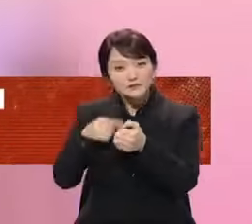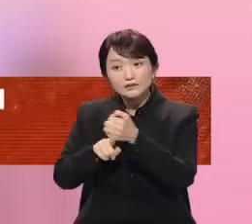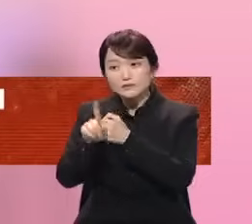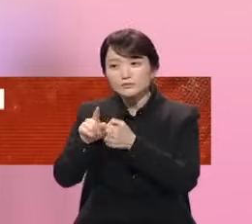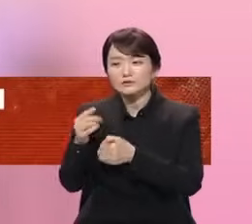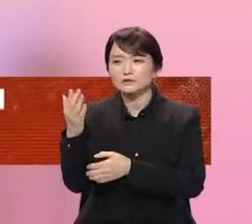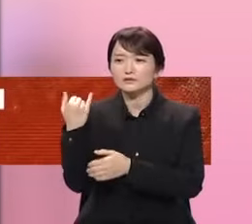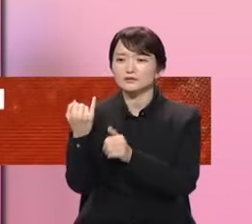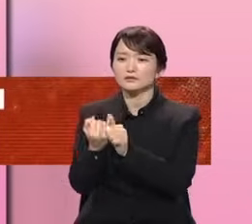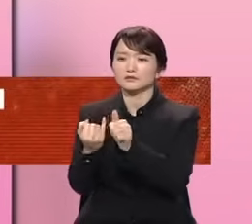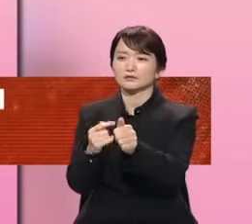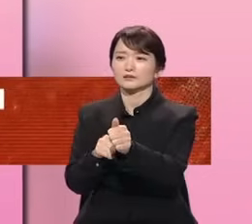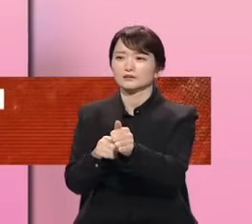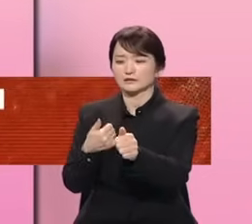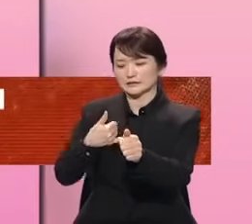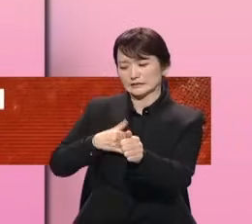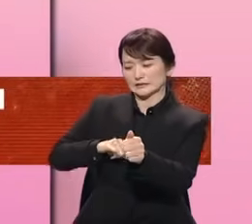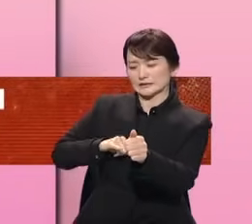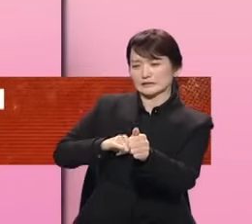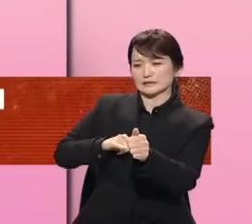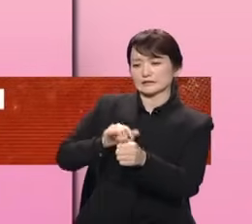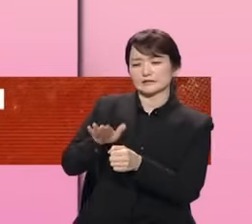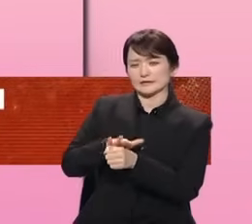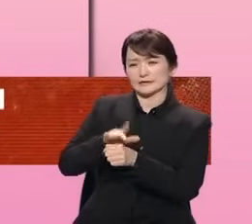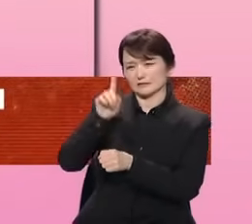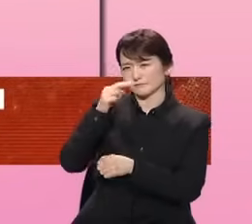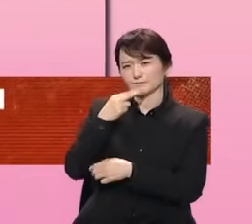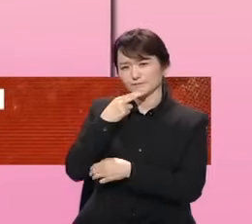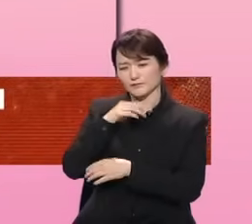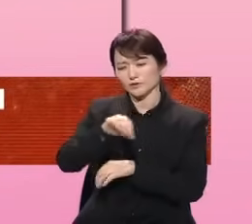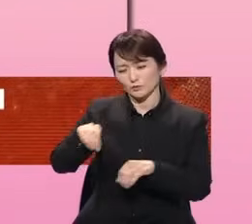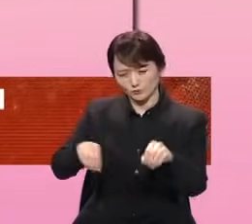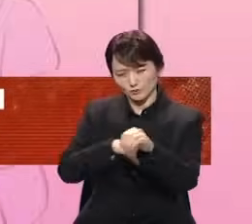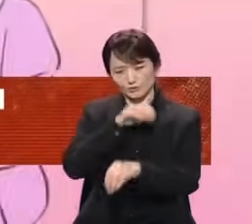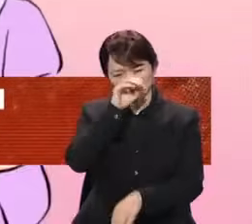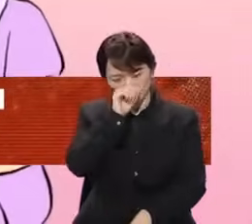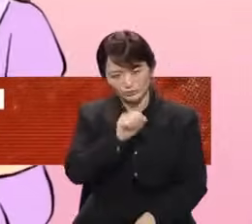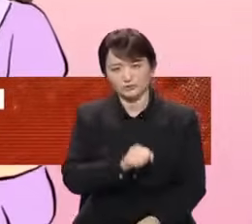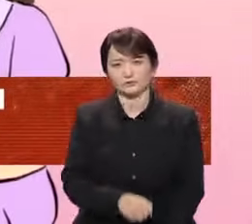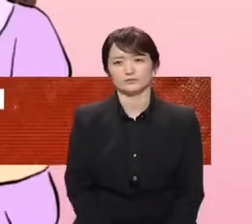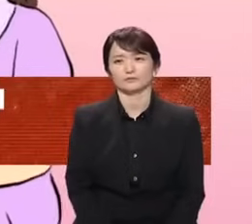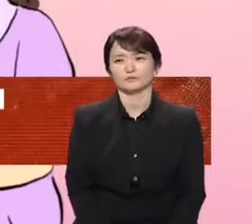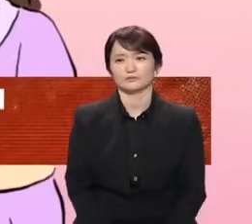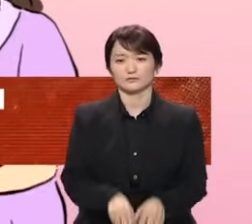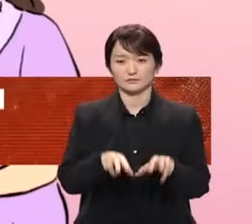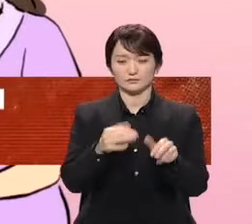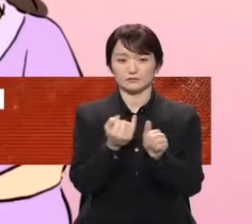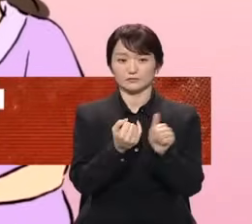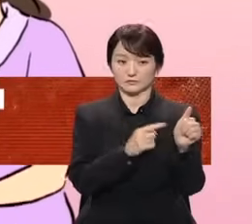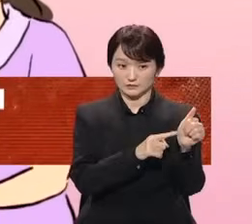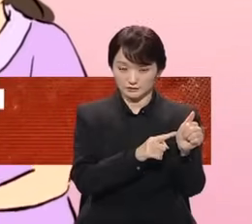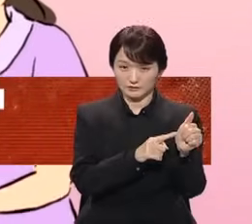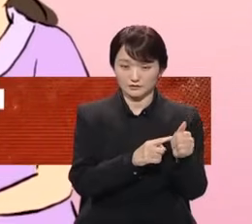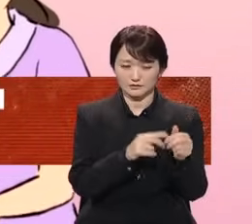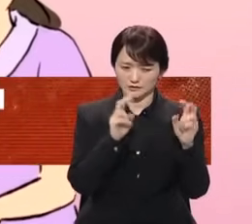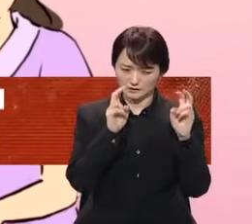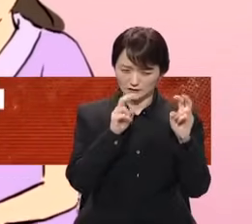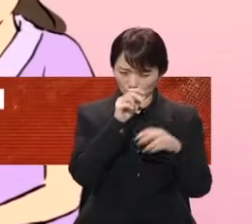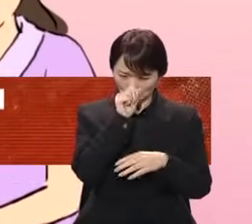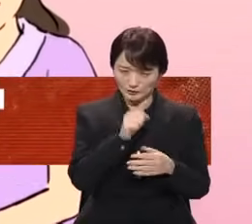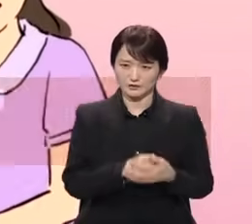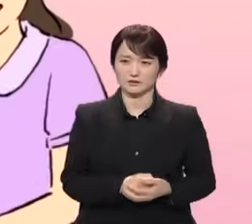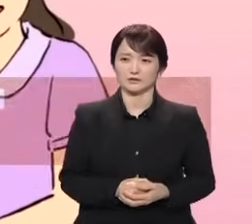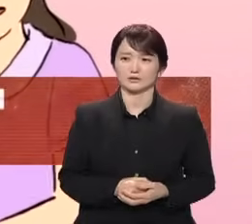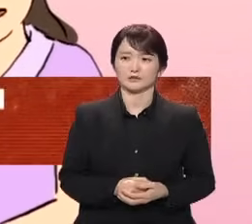같은 경우엔 자식에 대한 애정이 전혀 없었기 때문에 오히려 더 좋아 보였던 겁니다. 이 현 남편은요, 직장도 좋았고요. 아이도